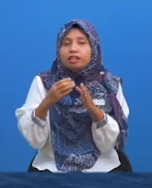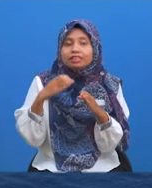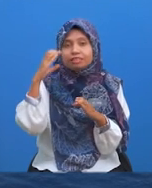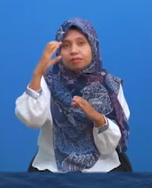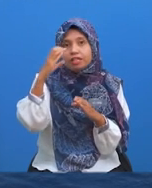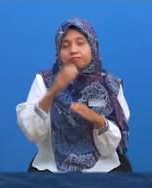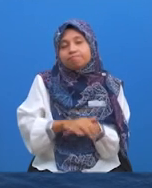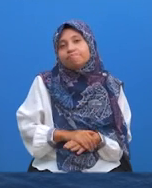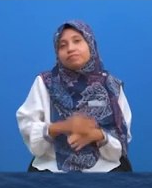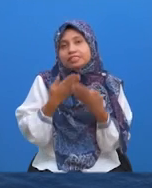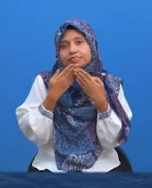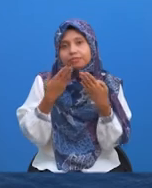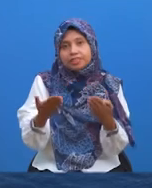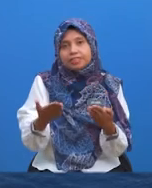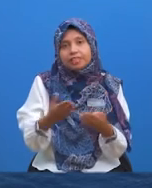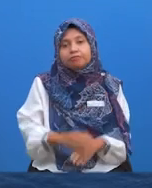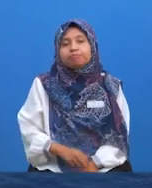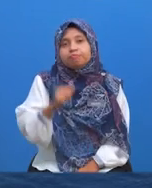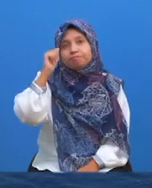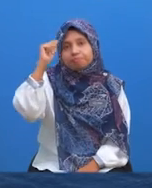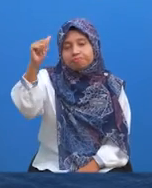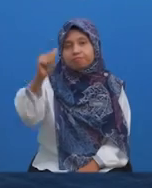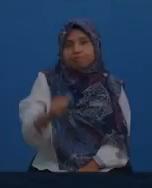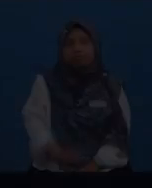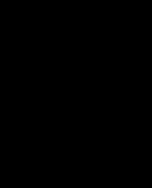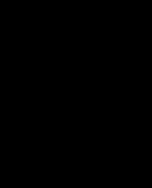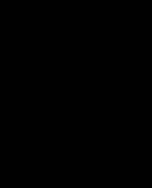cemerlang sekian terima kasih assalamualaikum